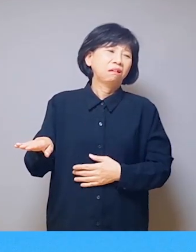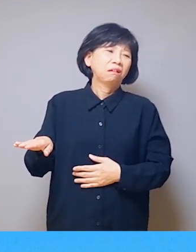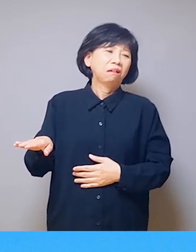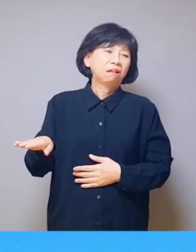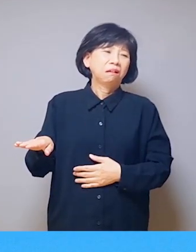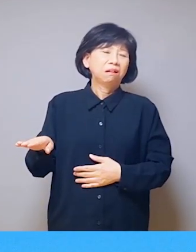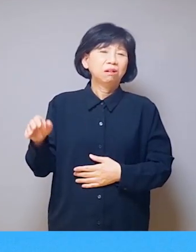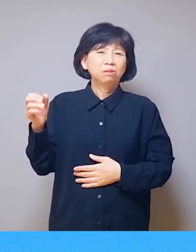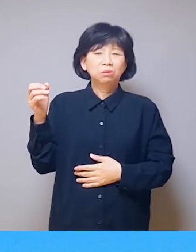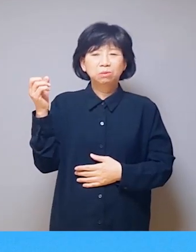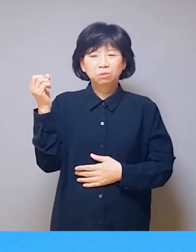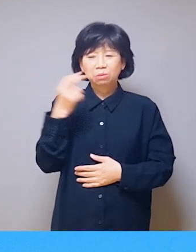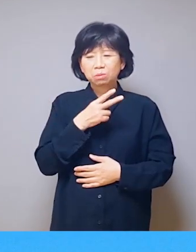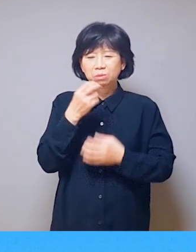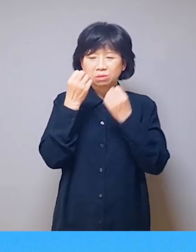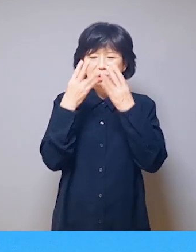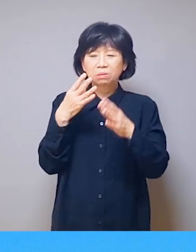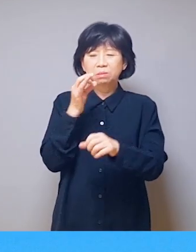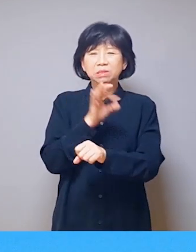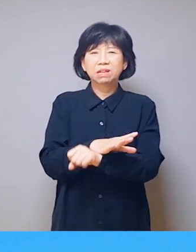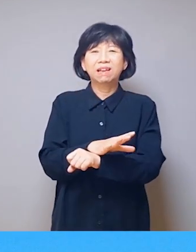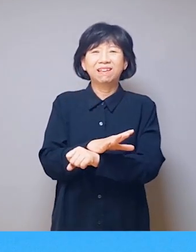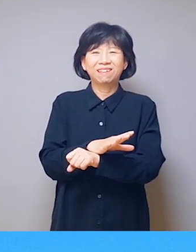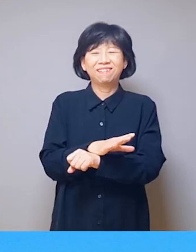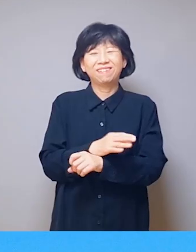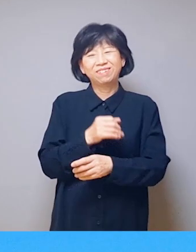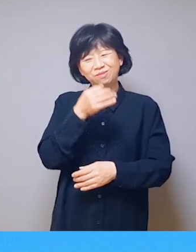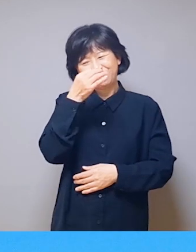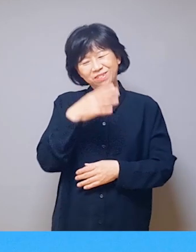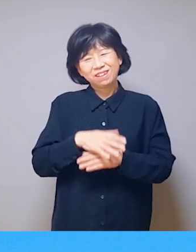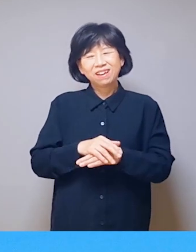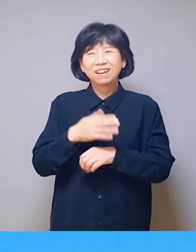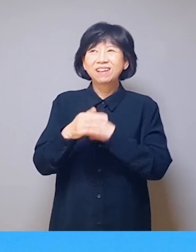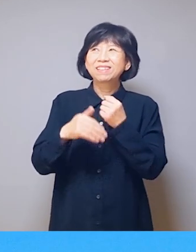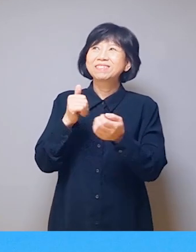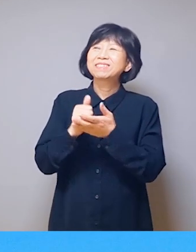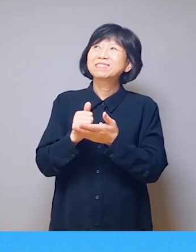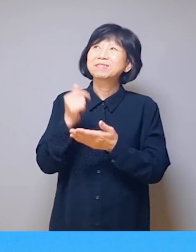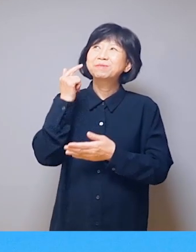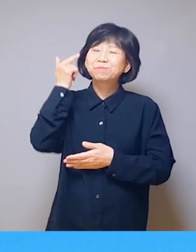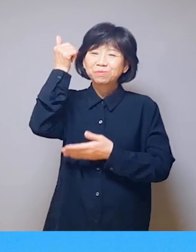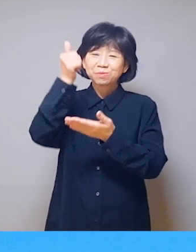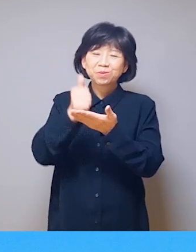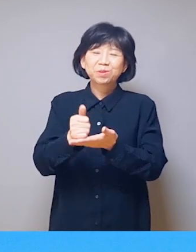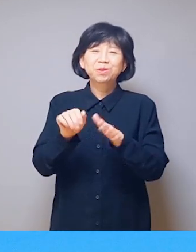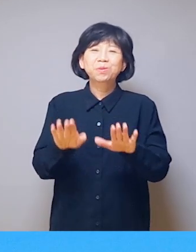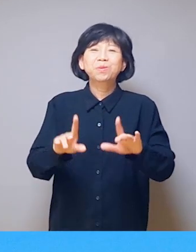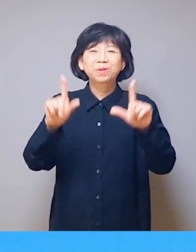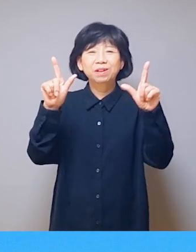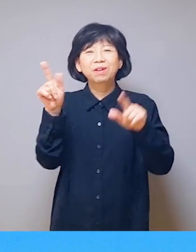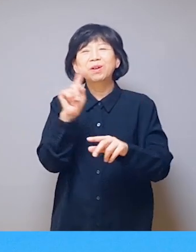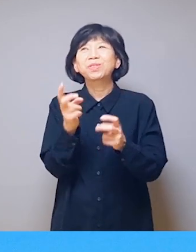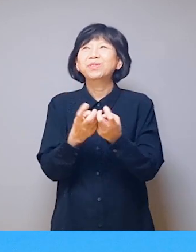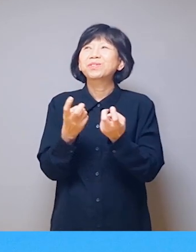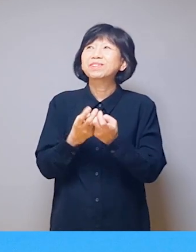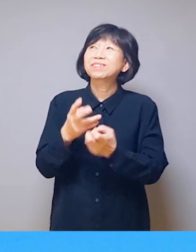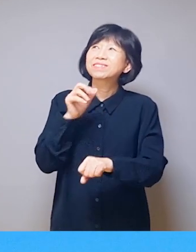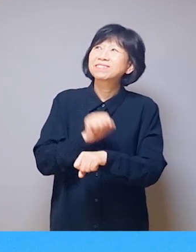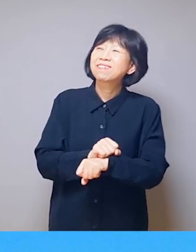없어가지고 그러니까 올해 2025년에도 하나님 목회 어떻게 할까요? 내가 잘해야 될